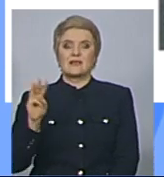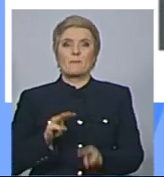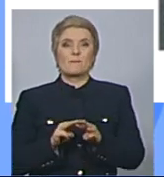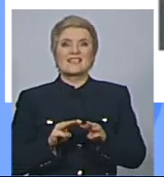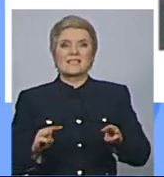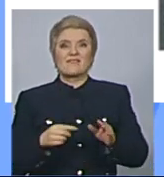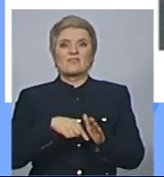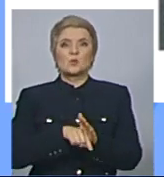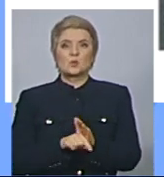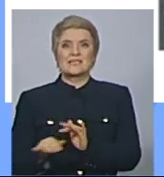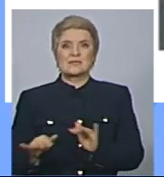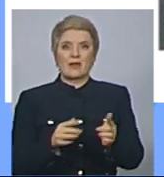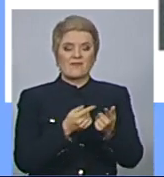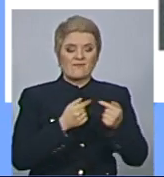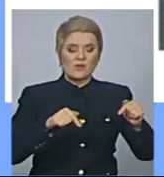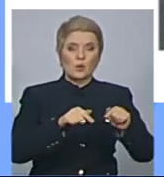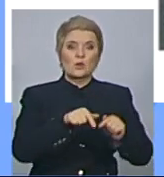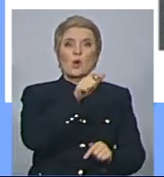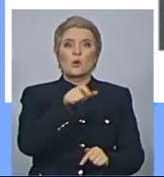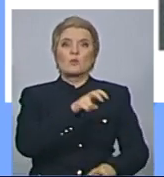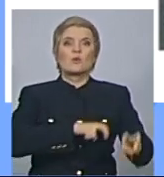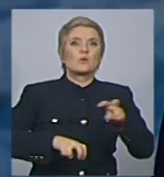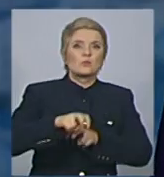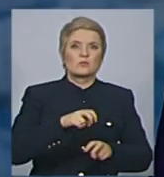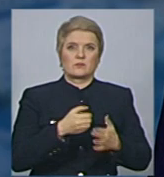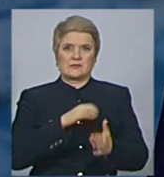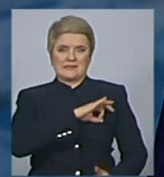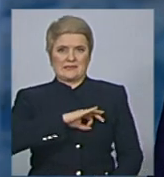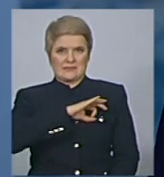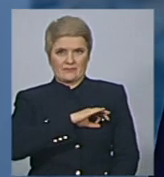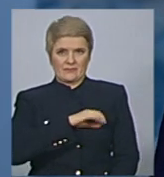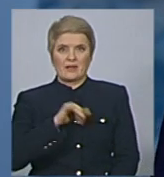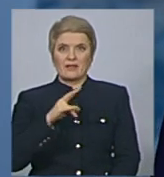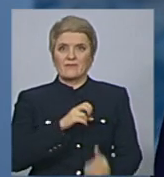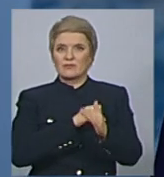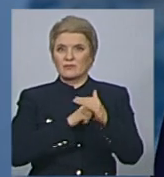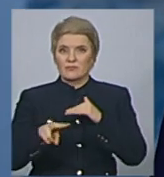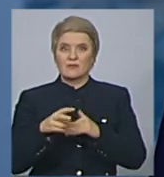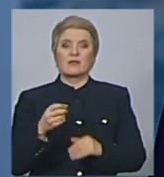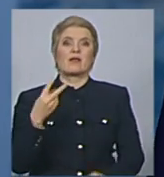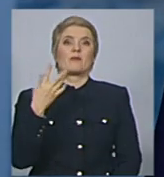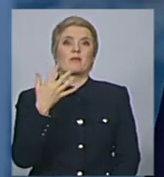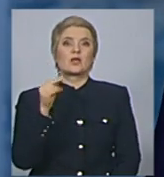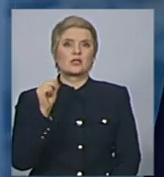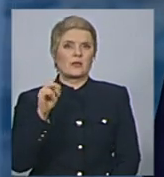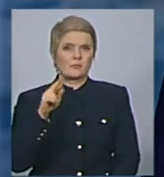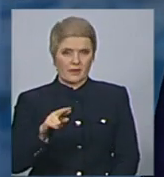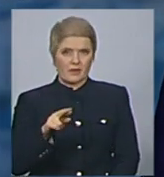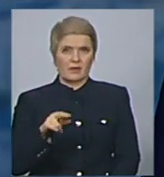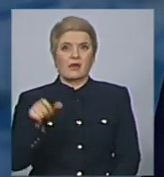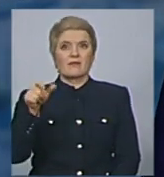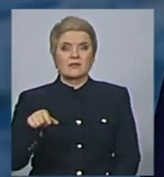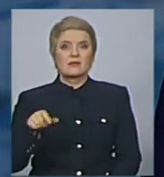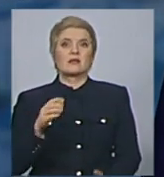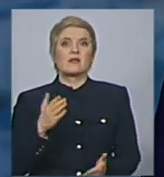слідства». Від правоохоронців Левін зник 19 серпня минулого року. На його затримання є дозвіл суду. Олексію Левіну,